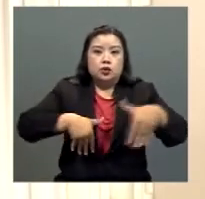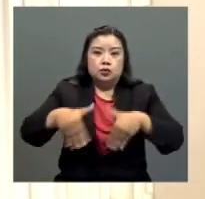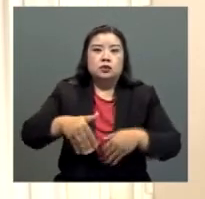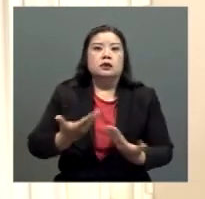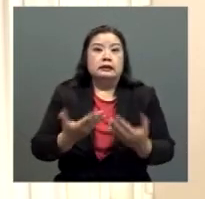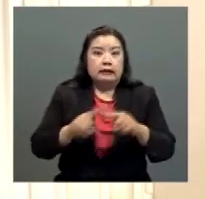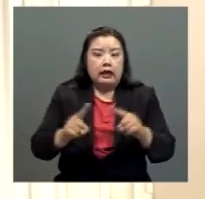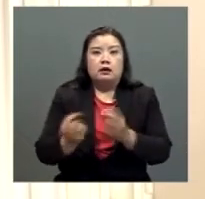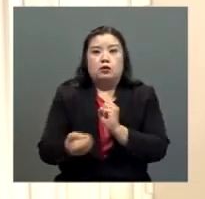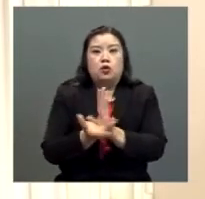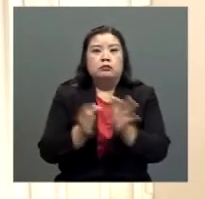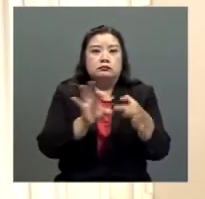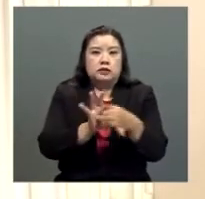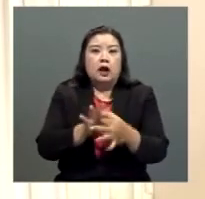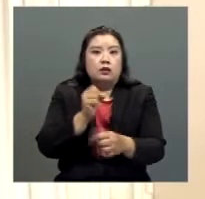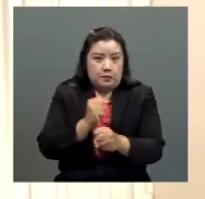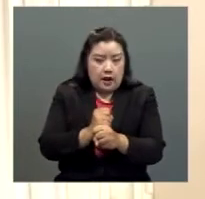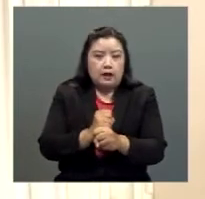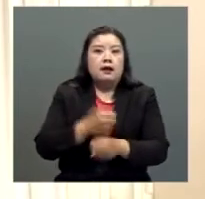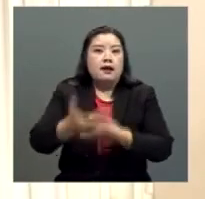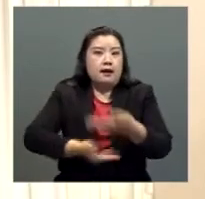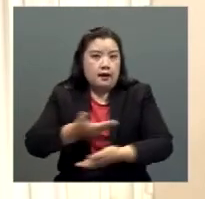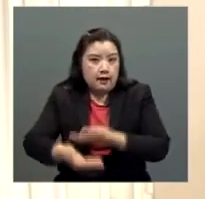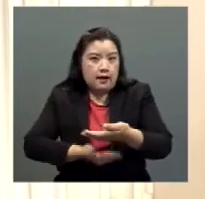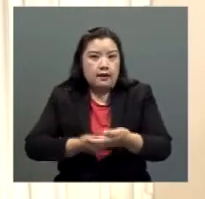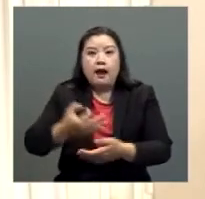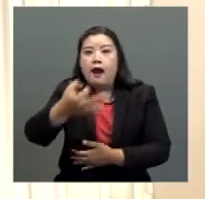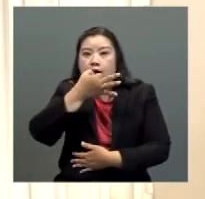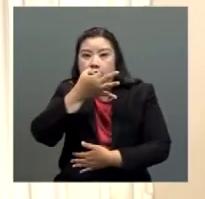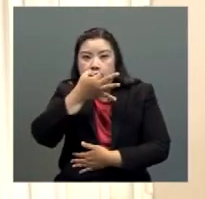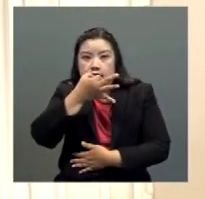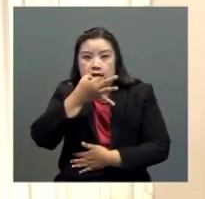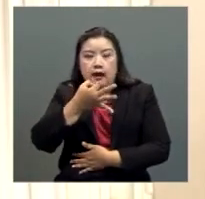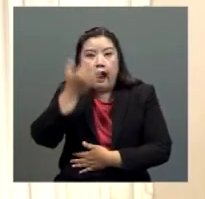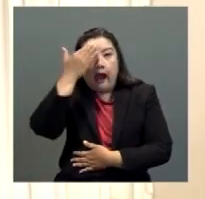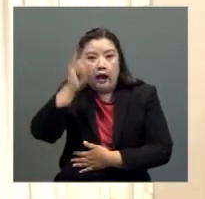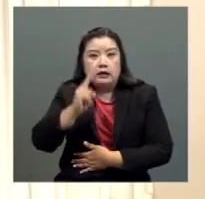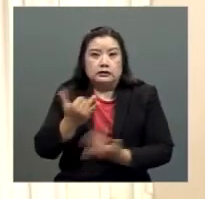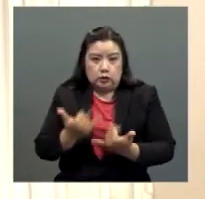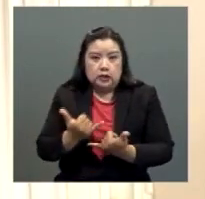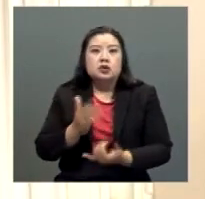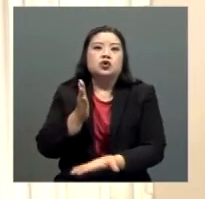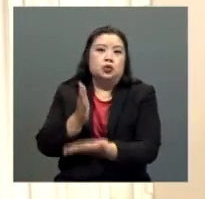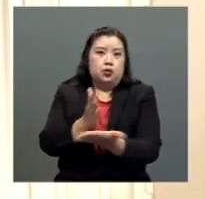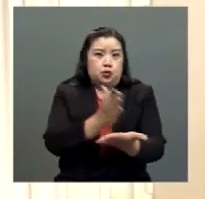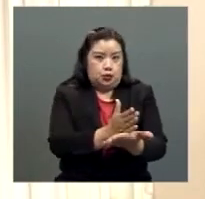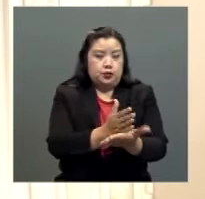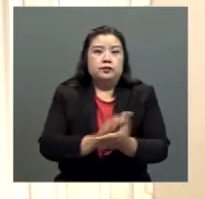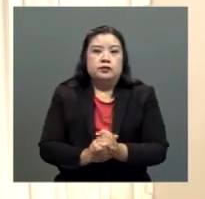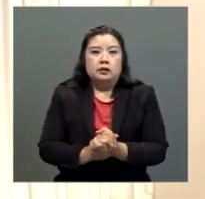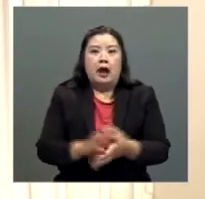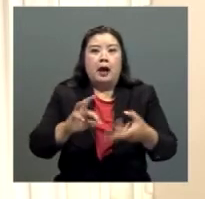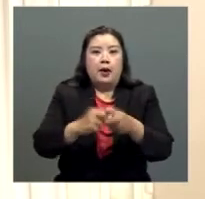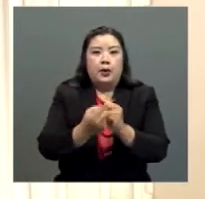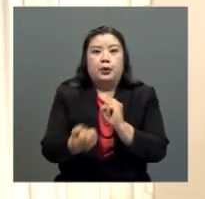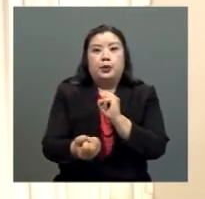แต่ยังเสียหายไปถึงการทำงานการค้าขายและการทำมาหากินที่เกือบจะหยุดชะงักทั้งหมดนี่จึงเป็นภาวะวิกฤตครั้ง